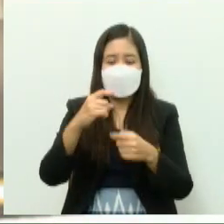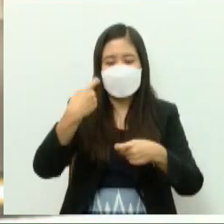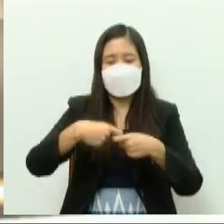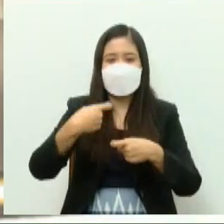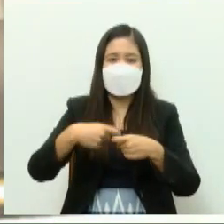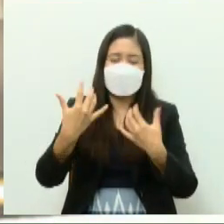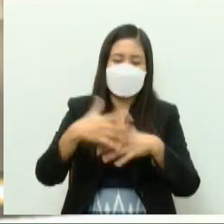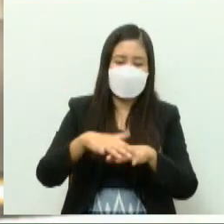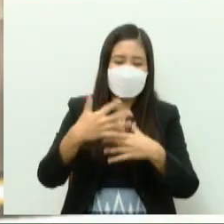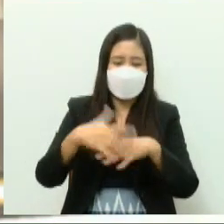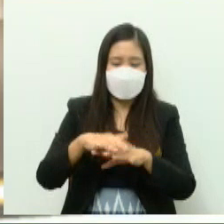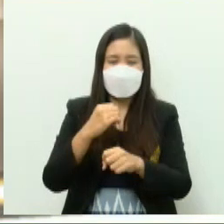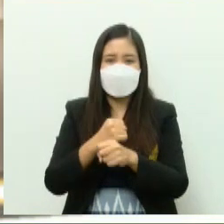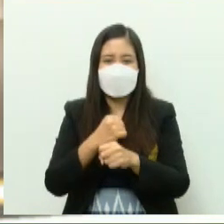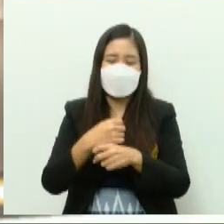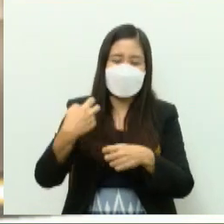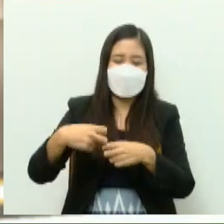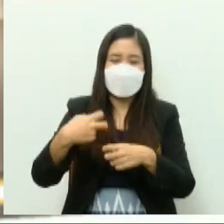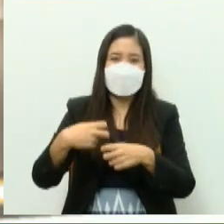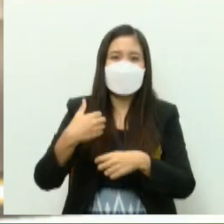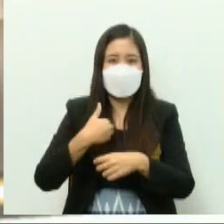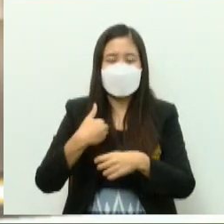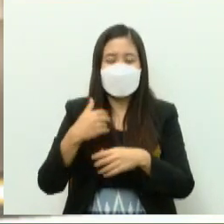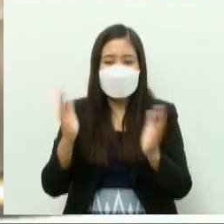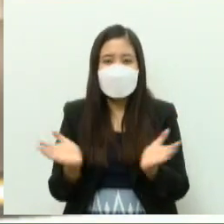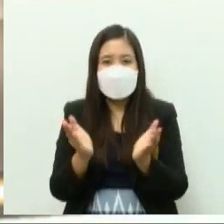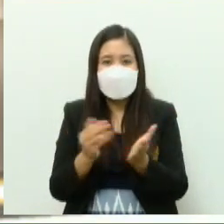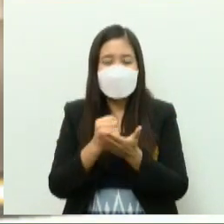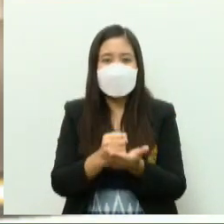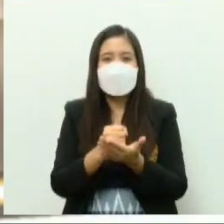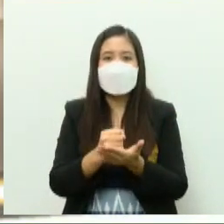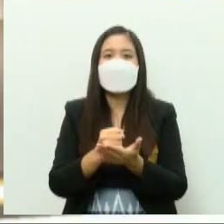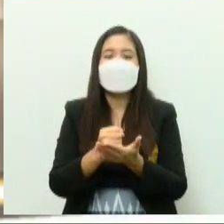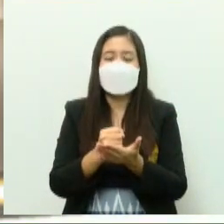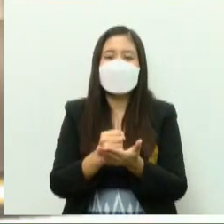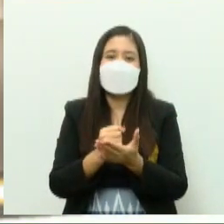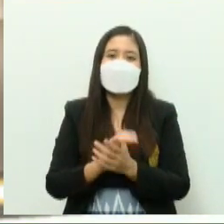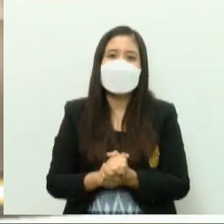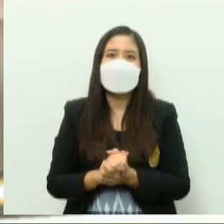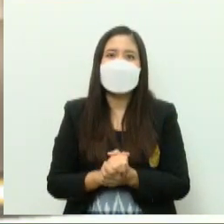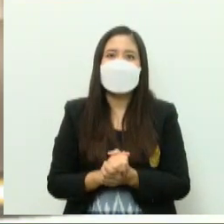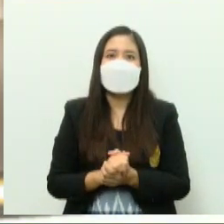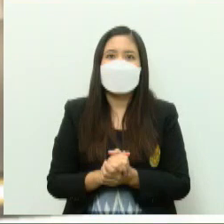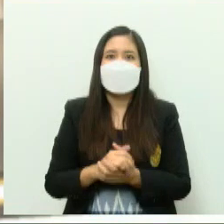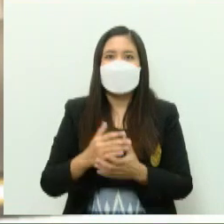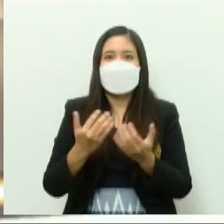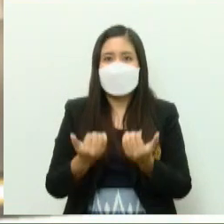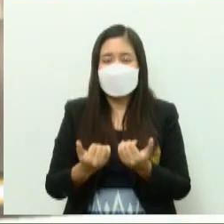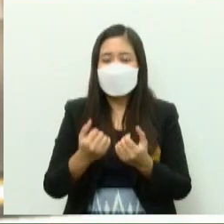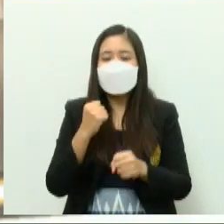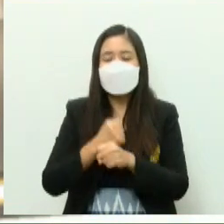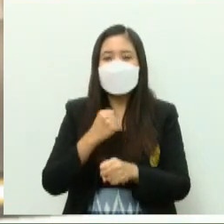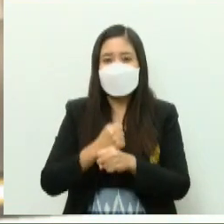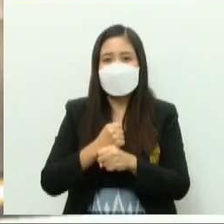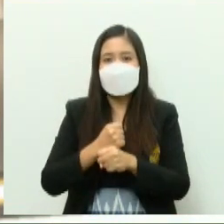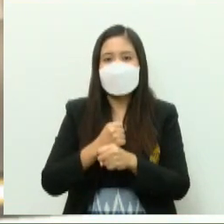การบริหารจัดการนะครับงั้นในตลอดปีที่ผ่านมานะครับก็พวกเราก็ได้ทำงานหนักภาย